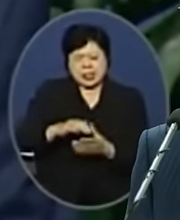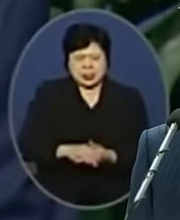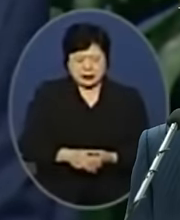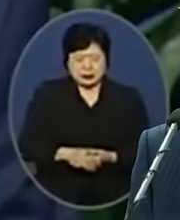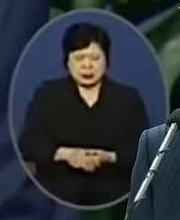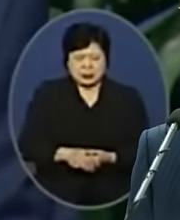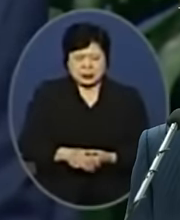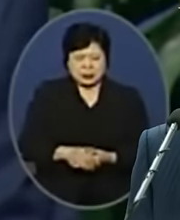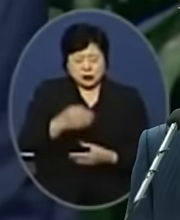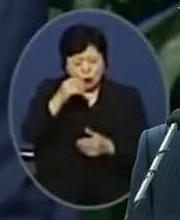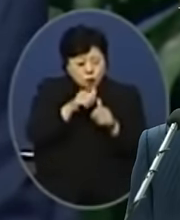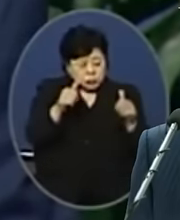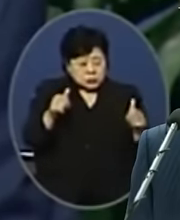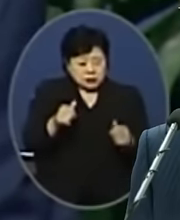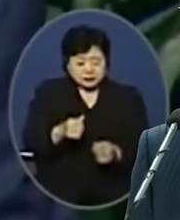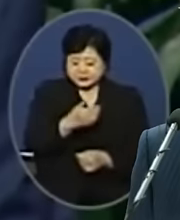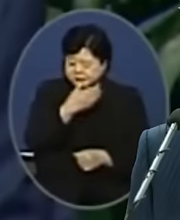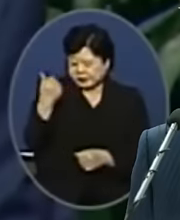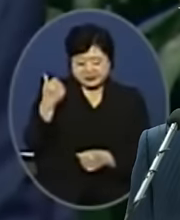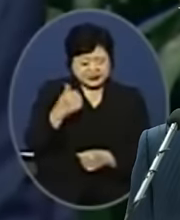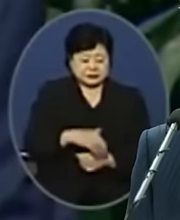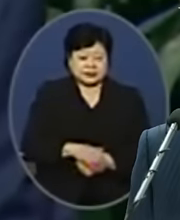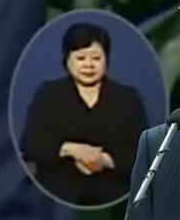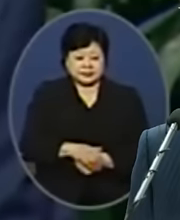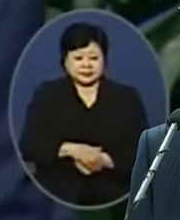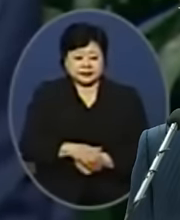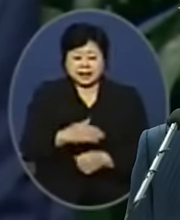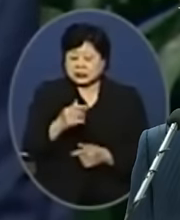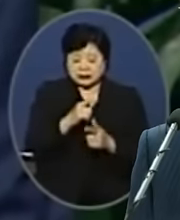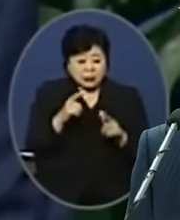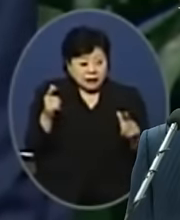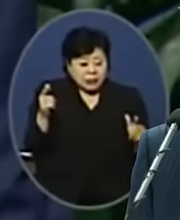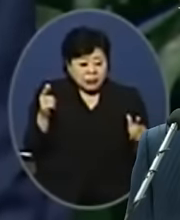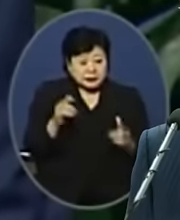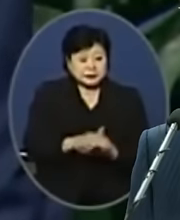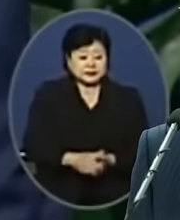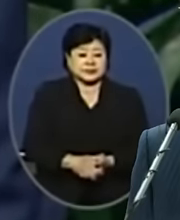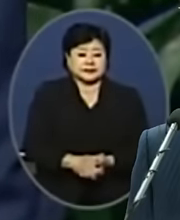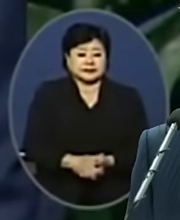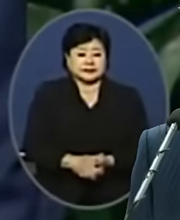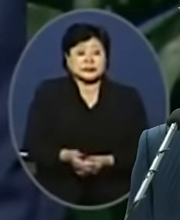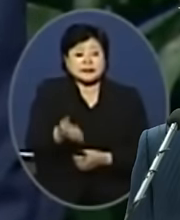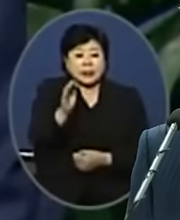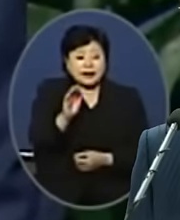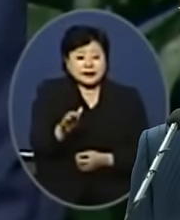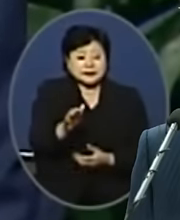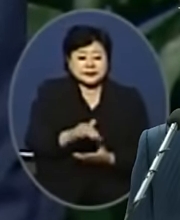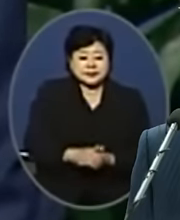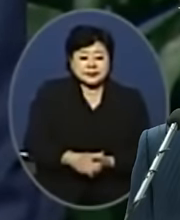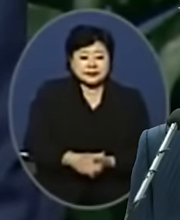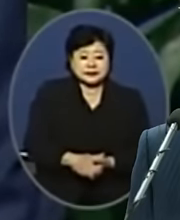요셉이 못 본 채 하고서 안 갑니다. 그런데